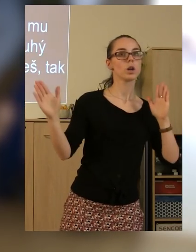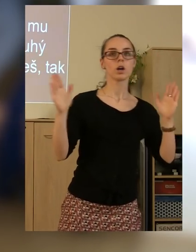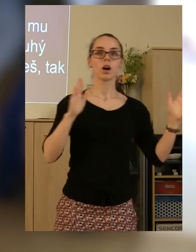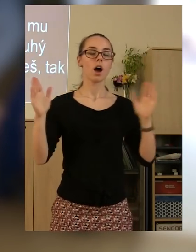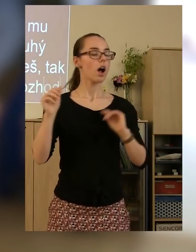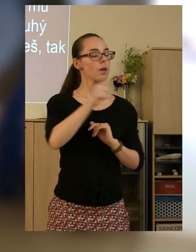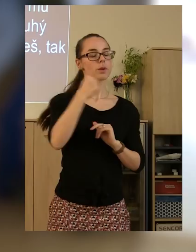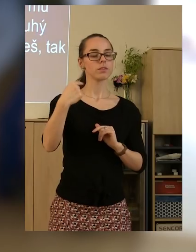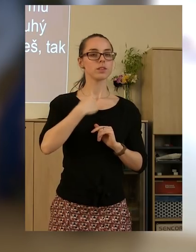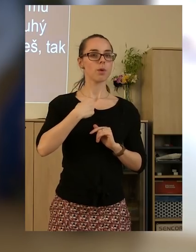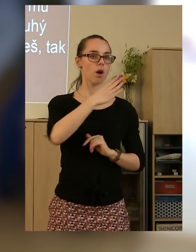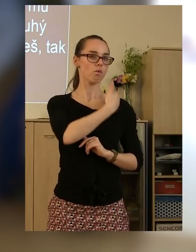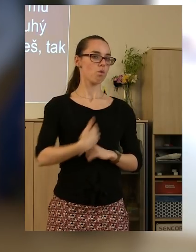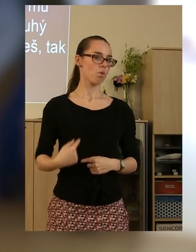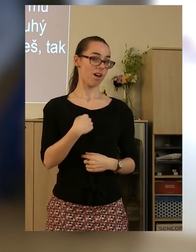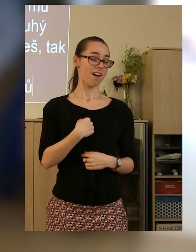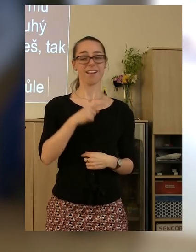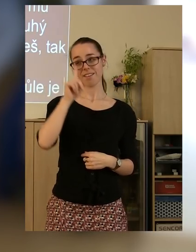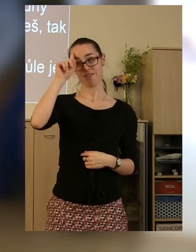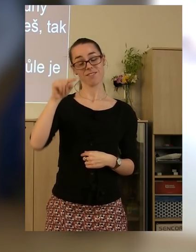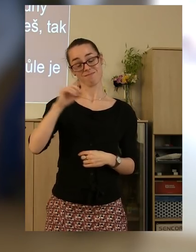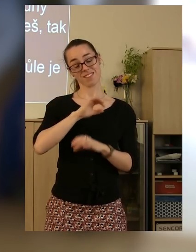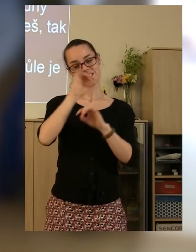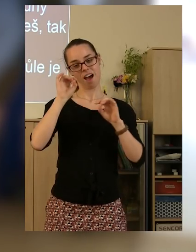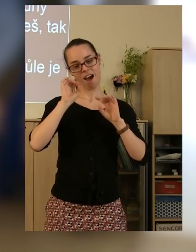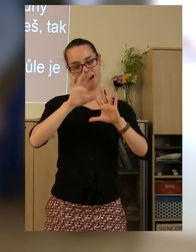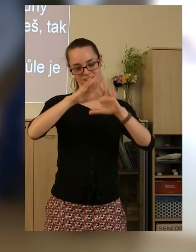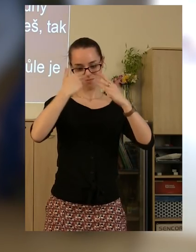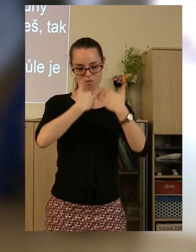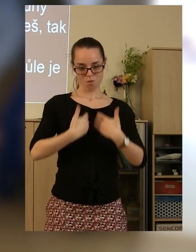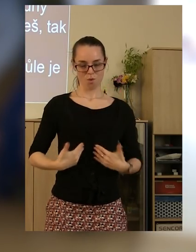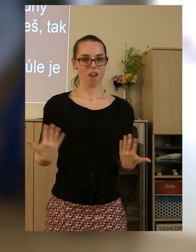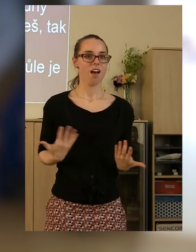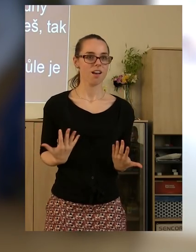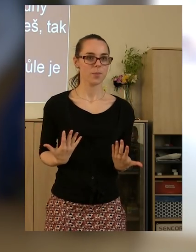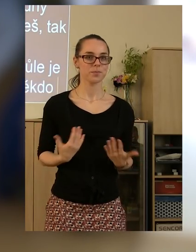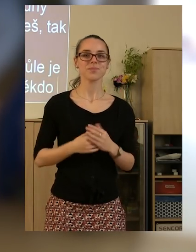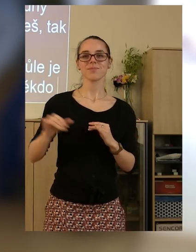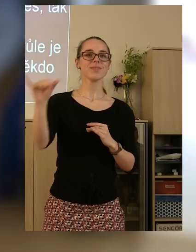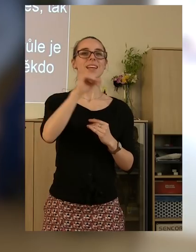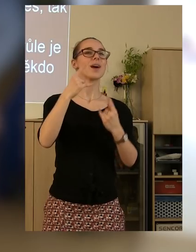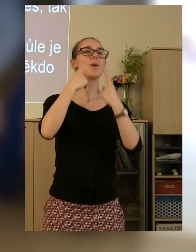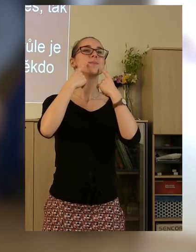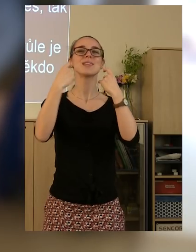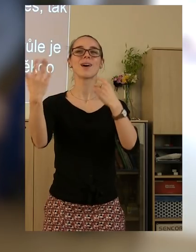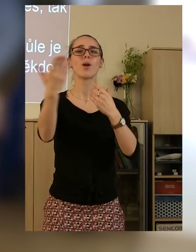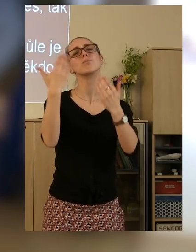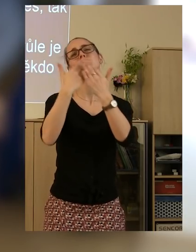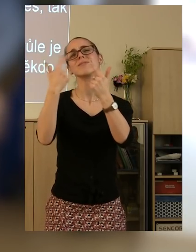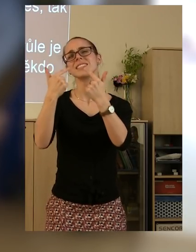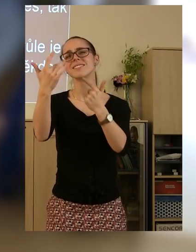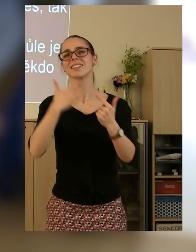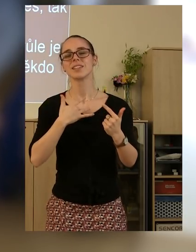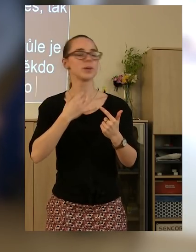mě mystérium. A jestli někdo si myslí, že psychologický jako na to dá know-how, tak jdu na